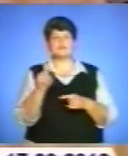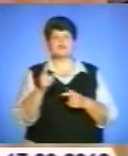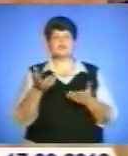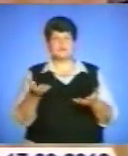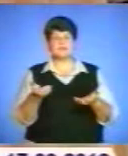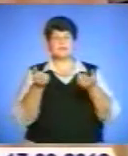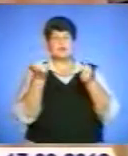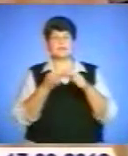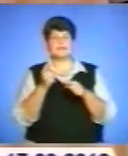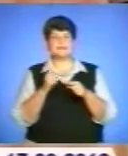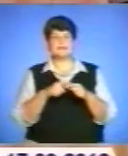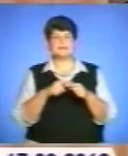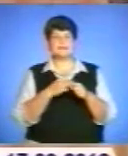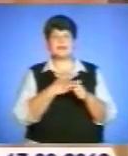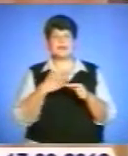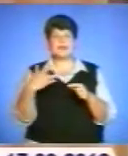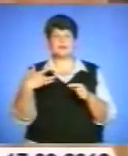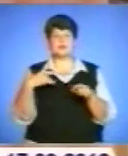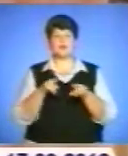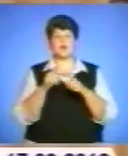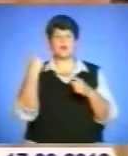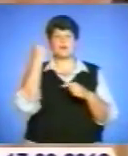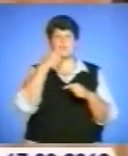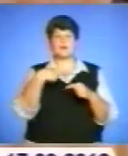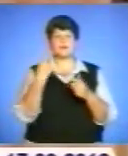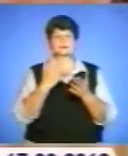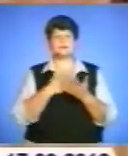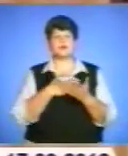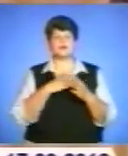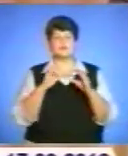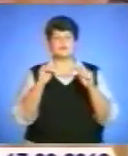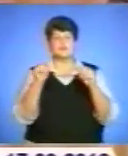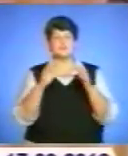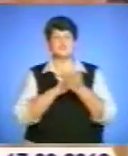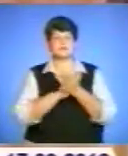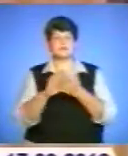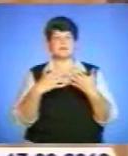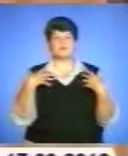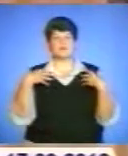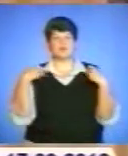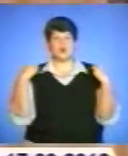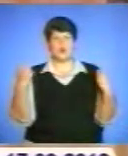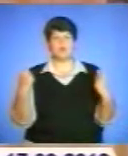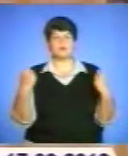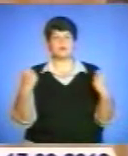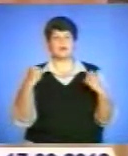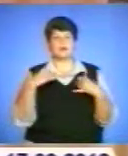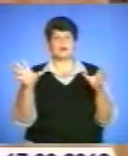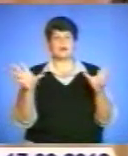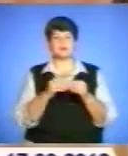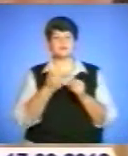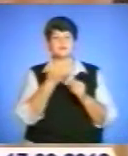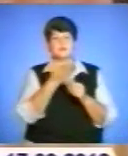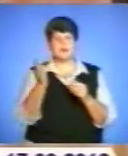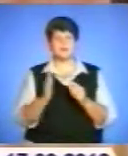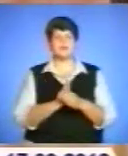легені як організм нашої землі, чистими, здоровими, і ми разом з вами, і гості,